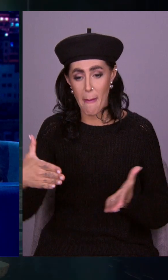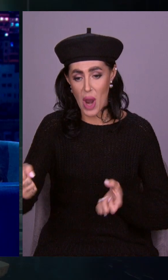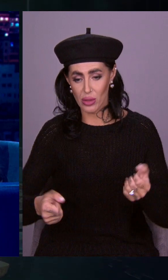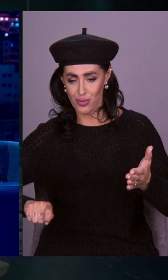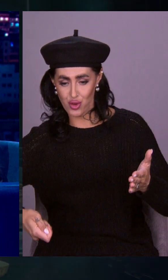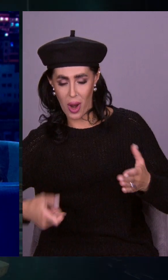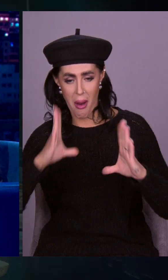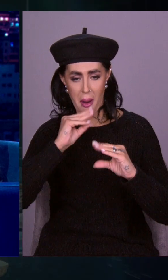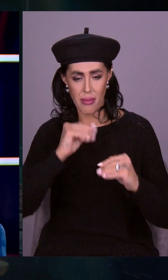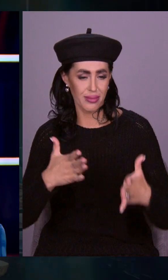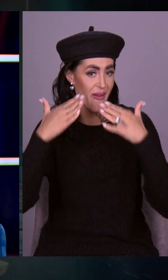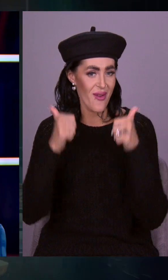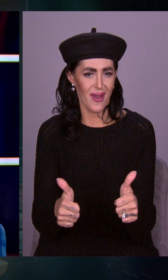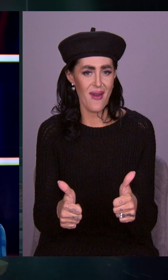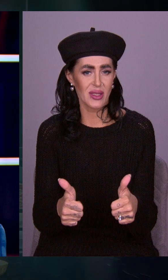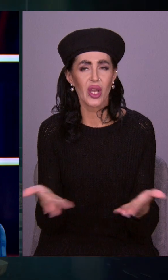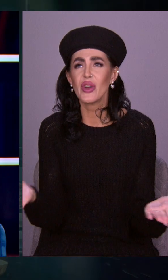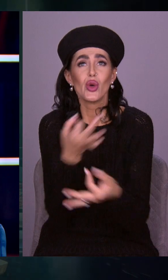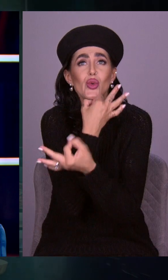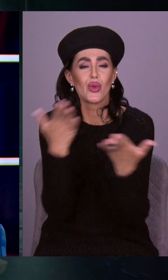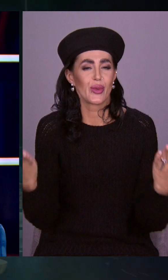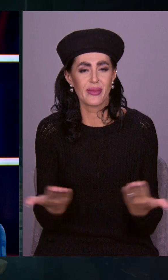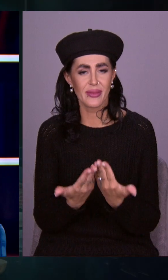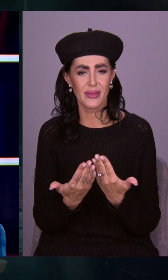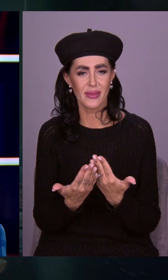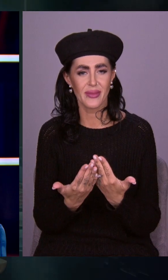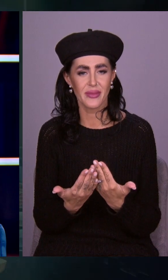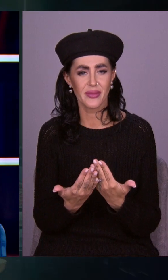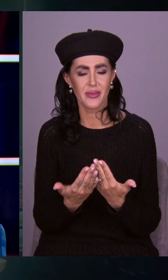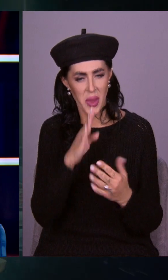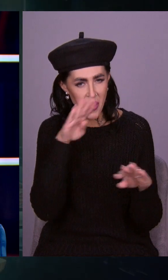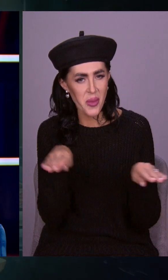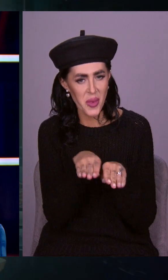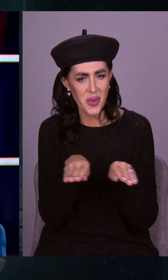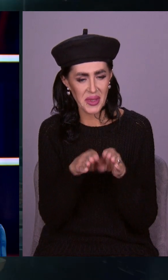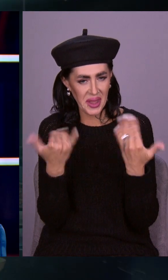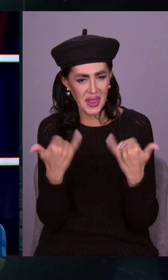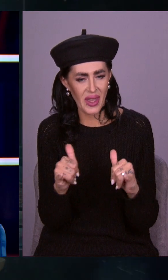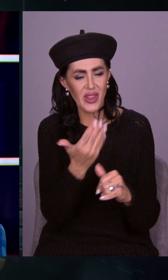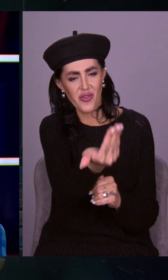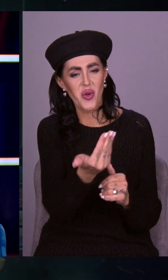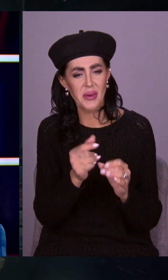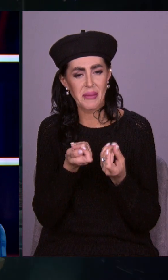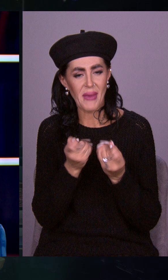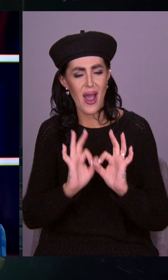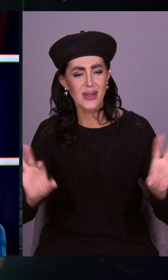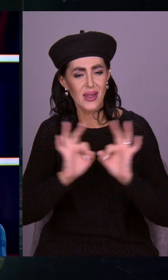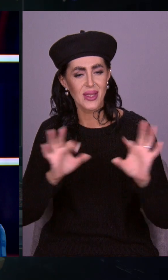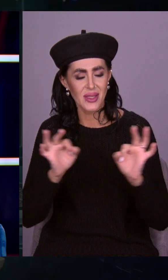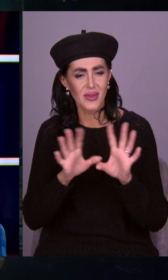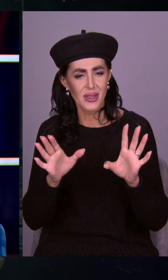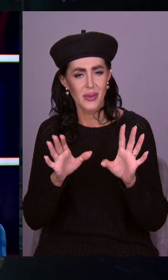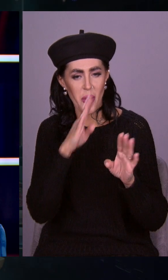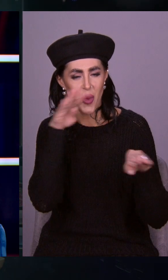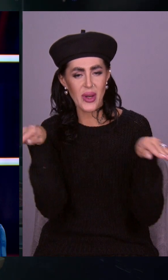завелась. Клас! Ну, все, що завгодно. Слухай, це така дивна здібність, і, ну, вона